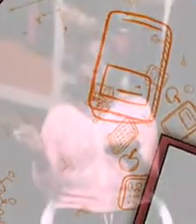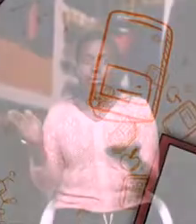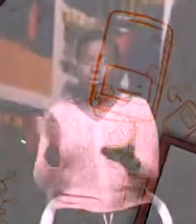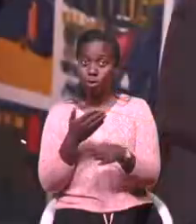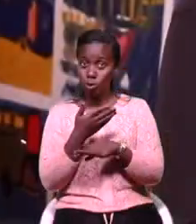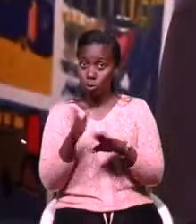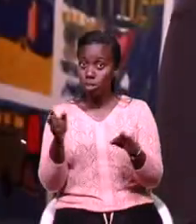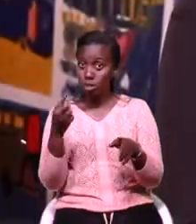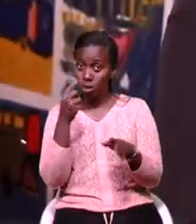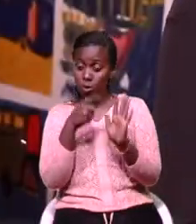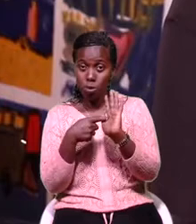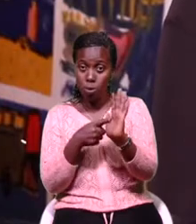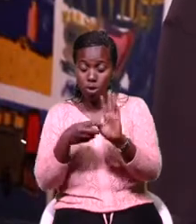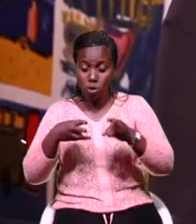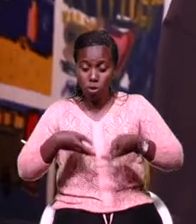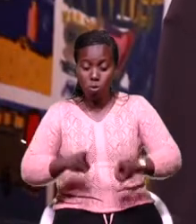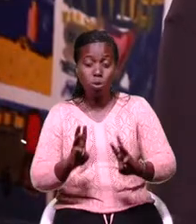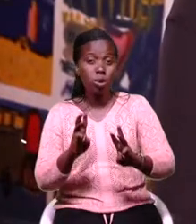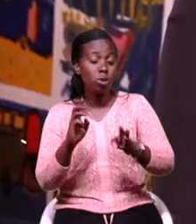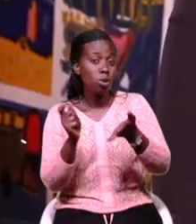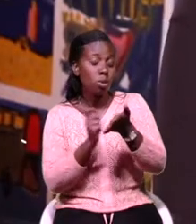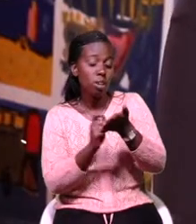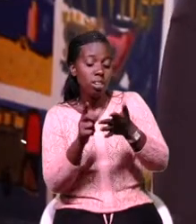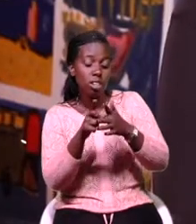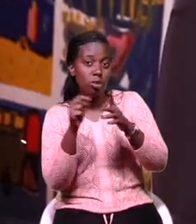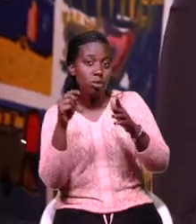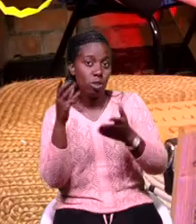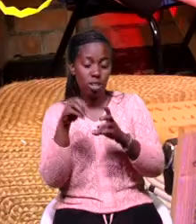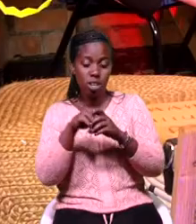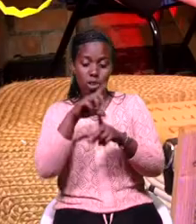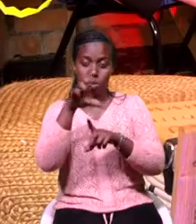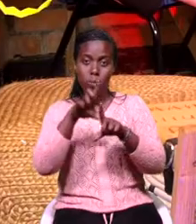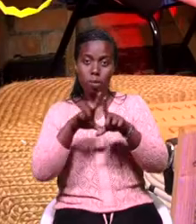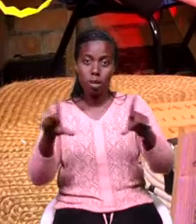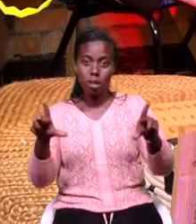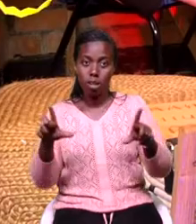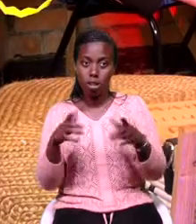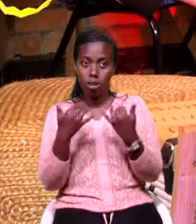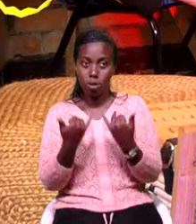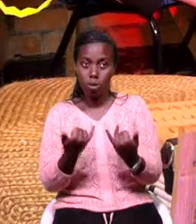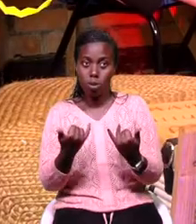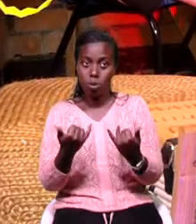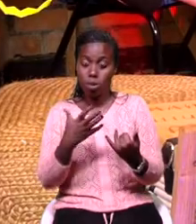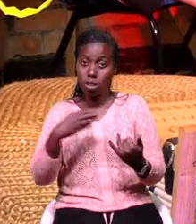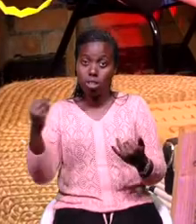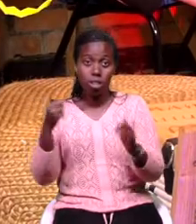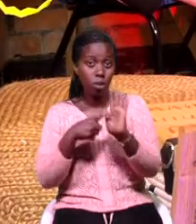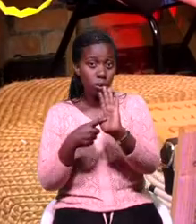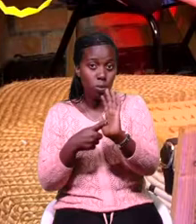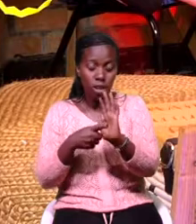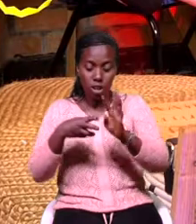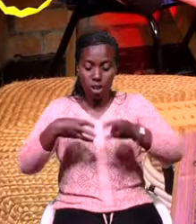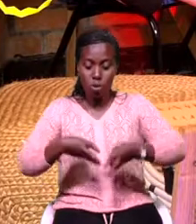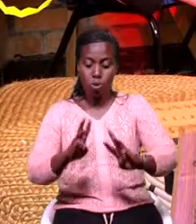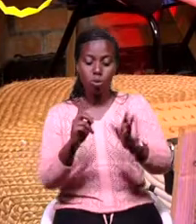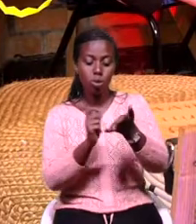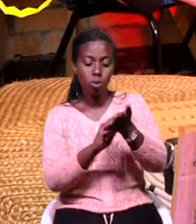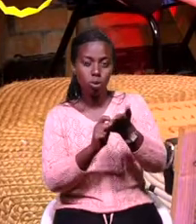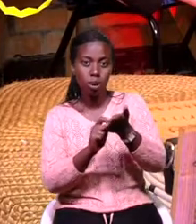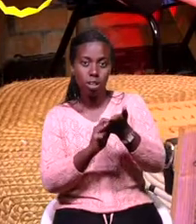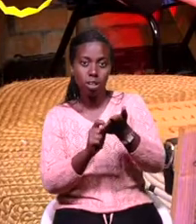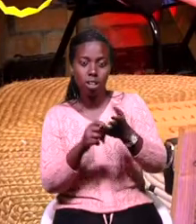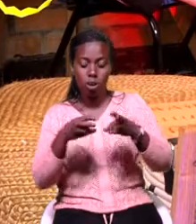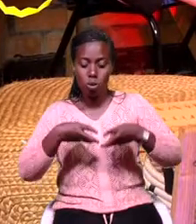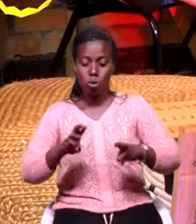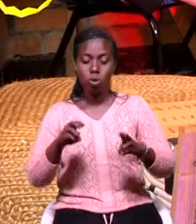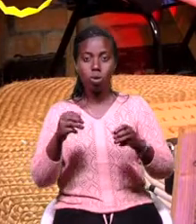Tumaze kubereka uburyo bandika inyuguti mu marenga, noneho ubu ngiye kubereka uburyo bandika Rwanda Book